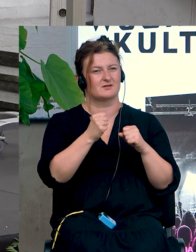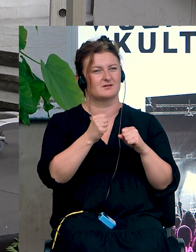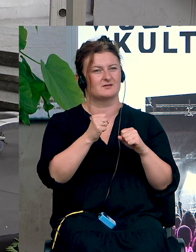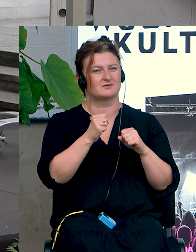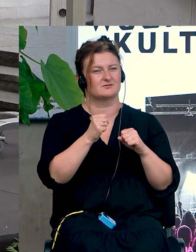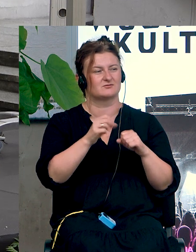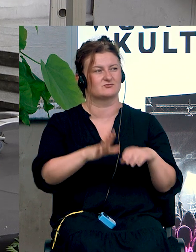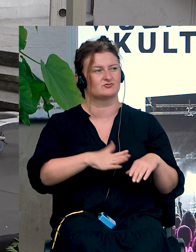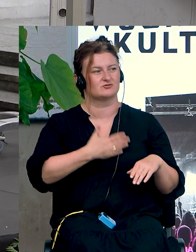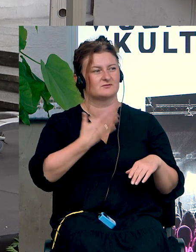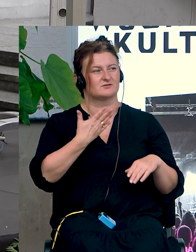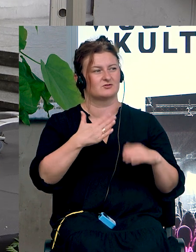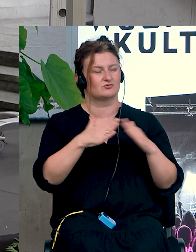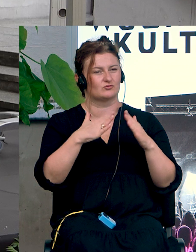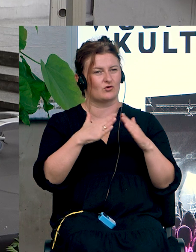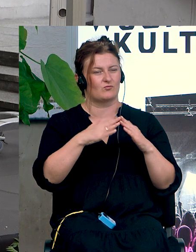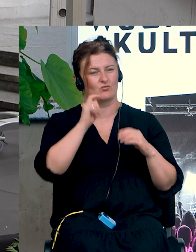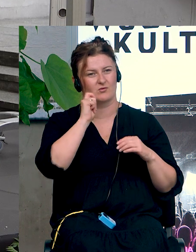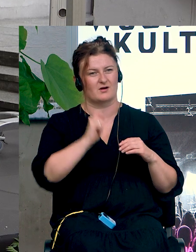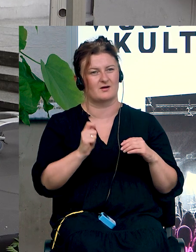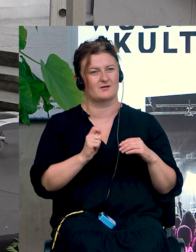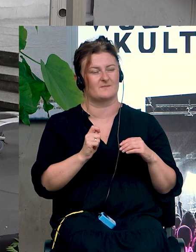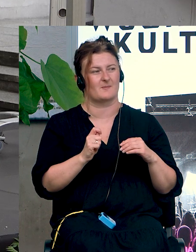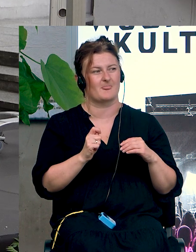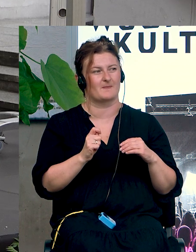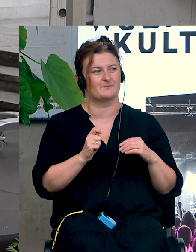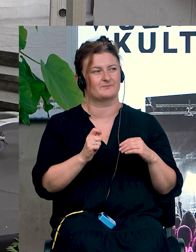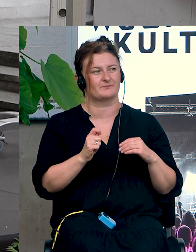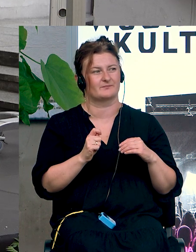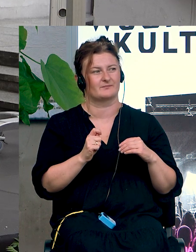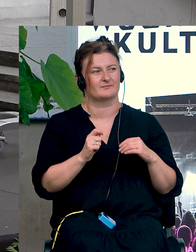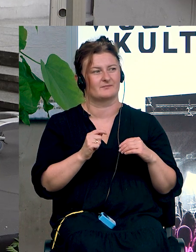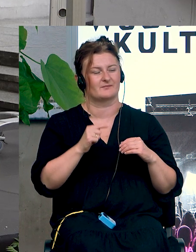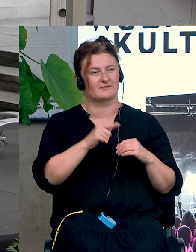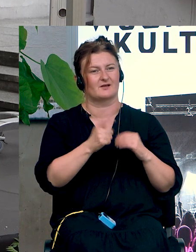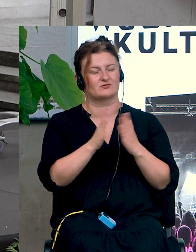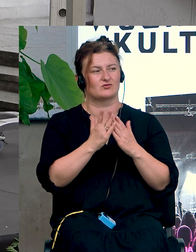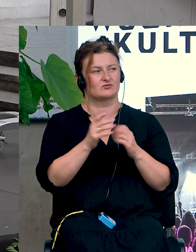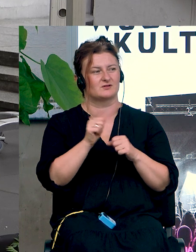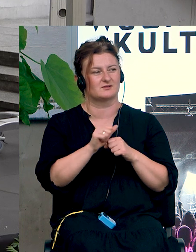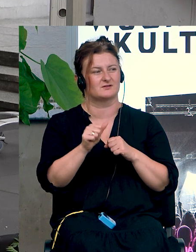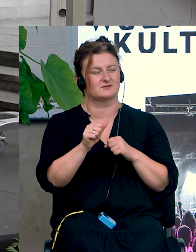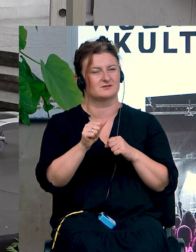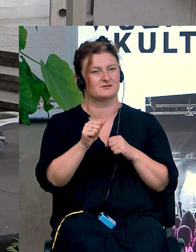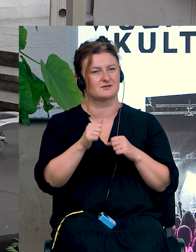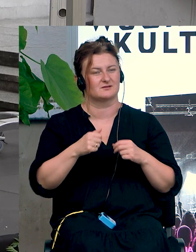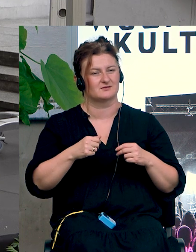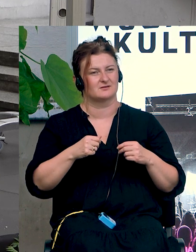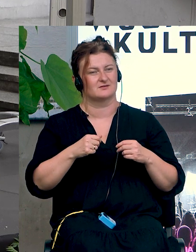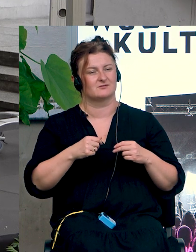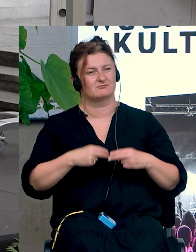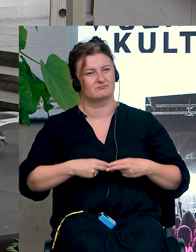двоязикова версія в Америці вийшла, і така сама вже підготована, все польською, тільки нема хто би